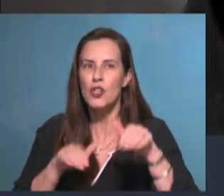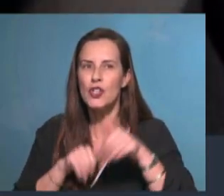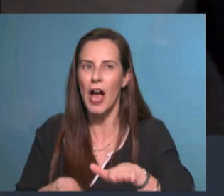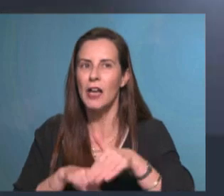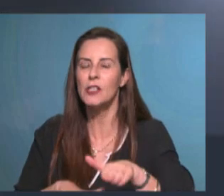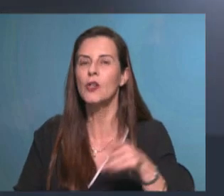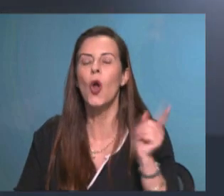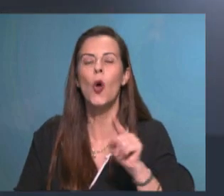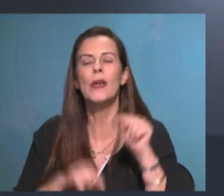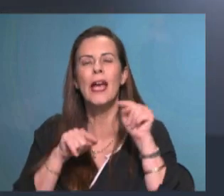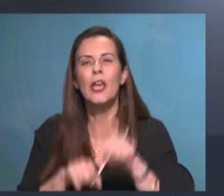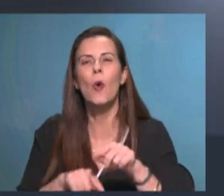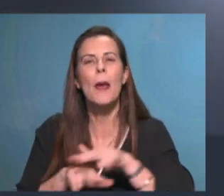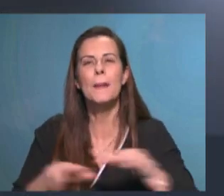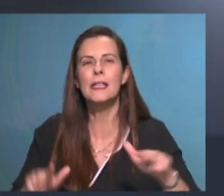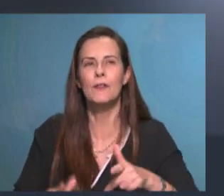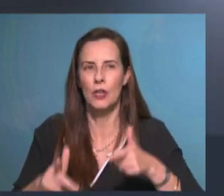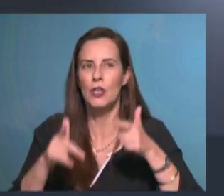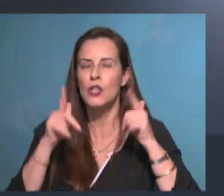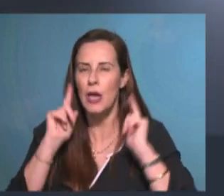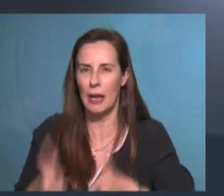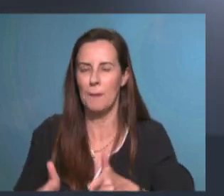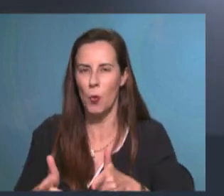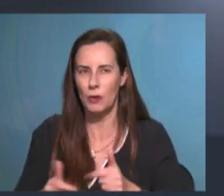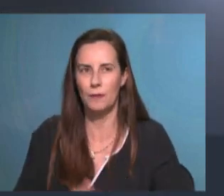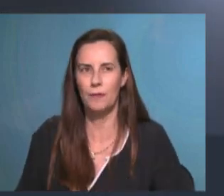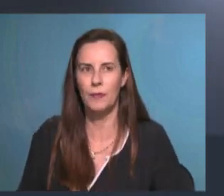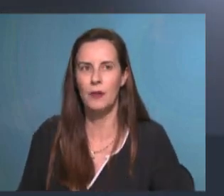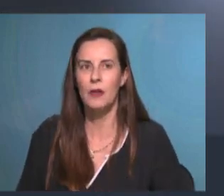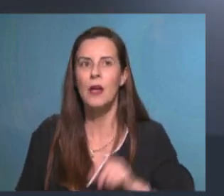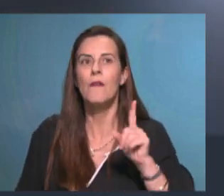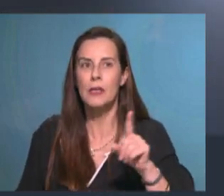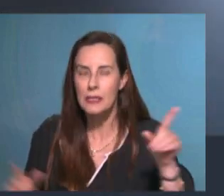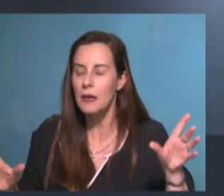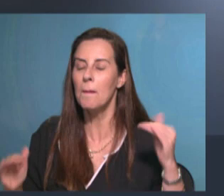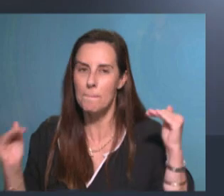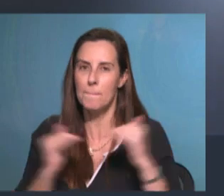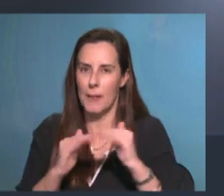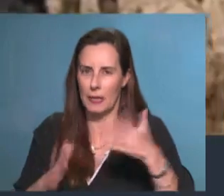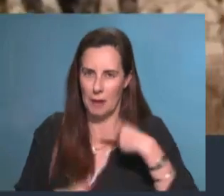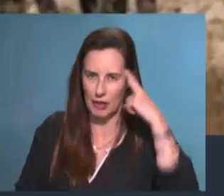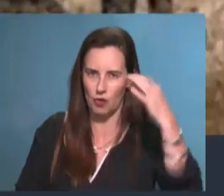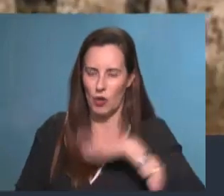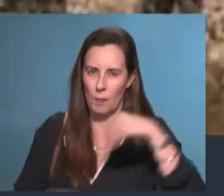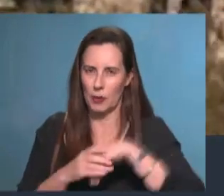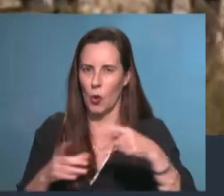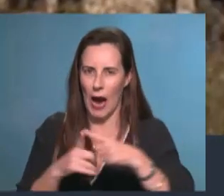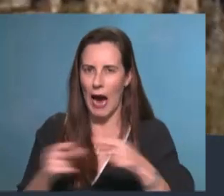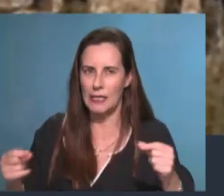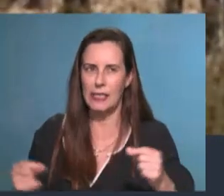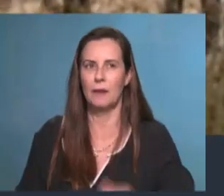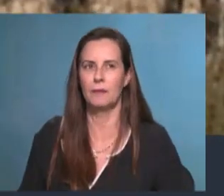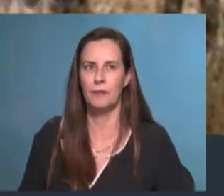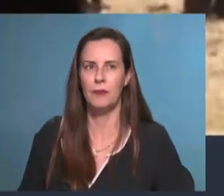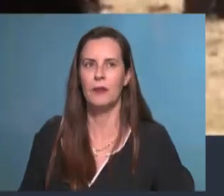هذه المسيرات الى مواجهه عسكريه مسلحه وهو الامر الذي يتفق مع موقفنا في قطاع غزه موقفنا